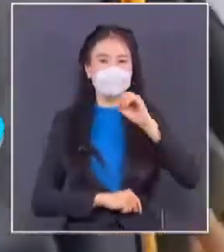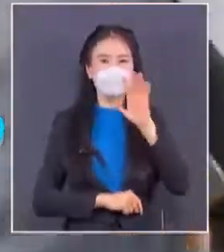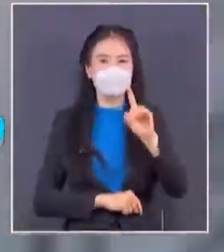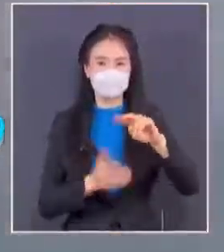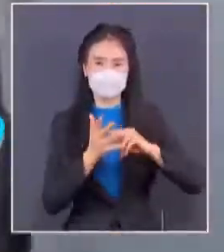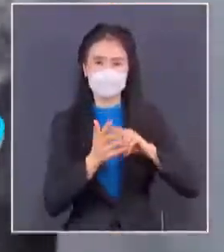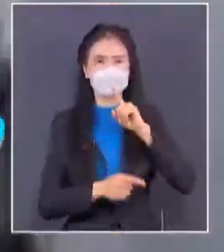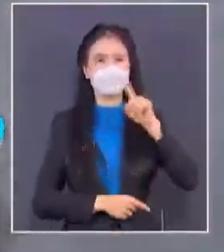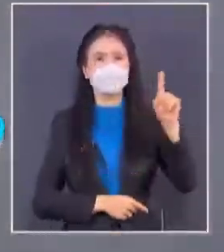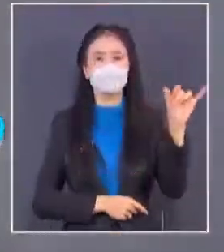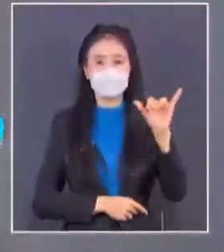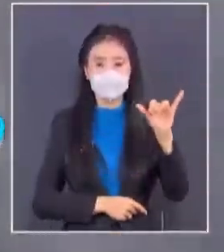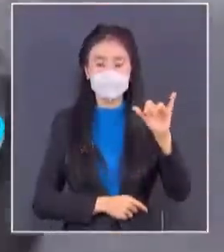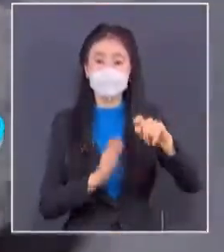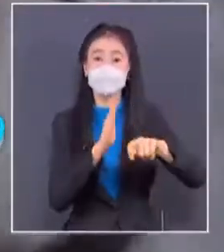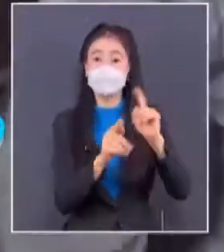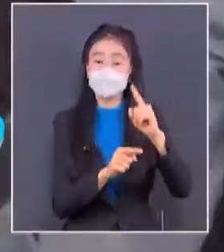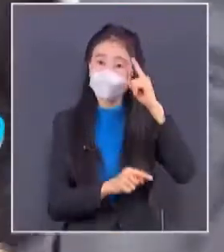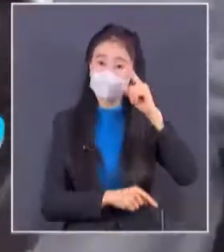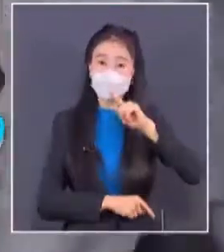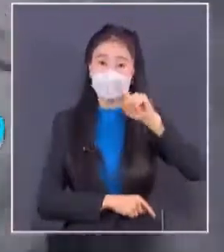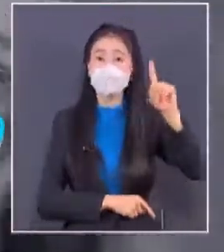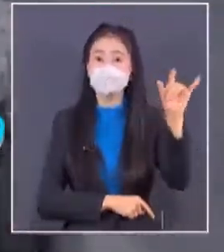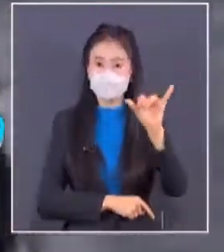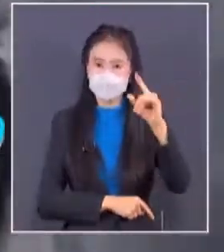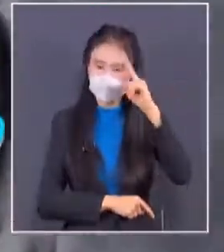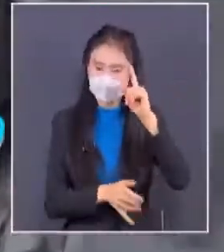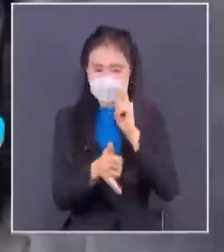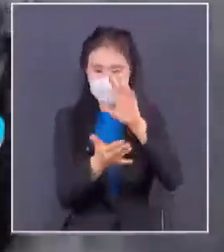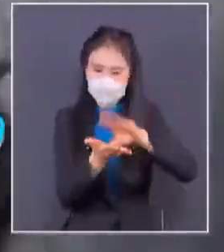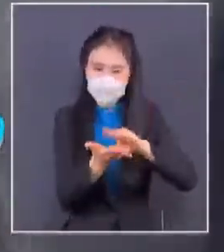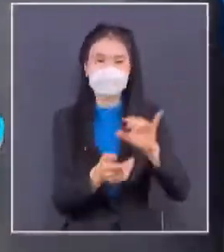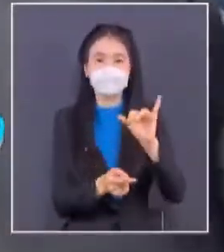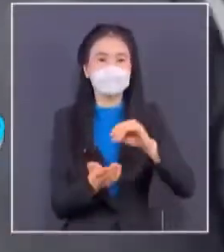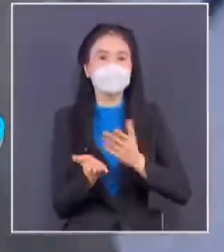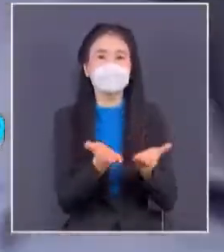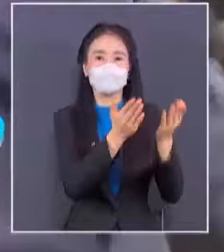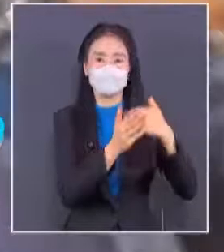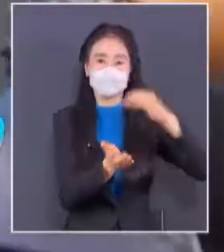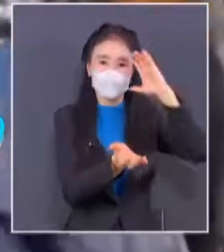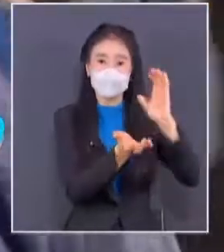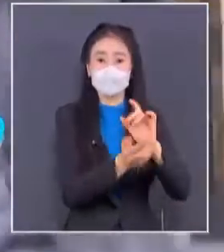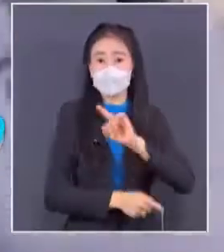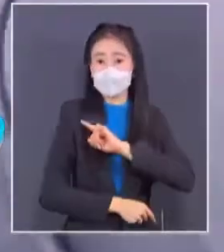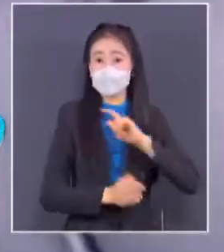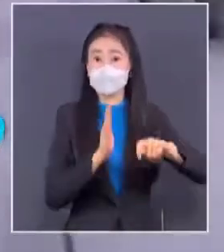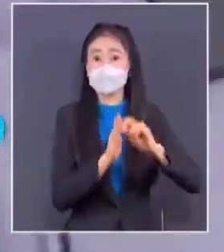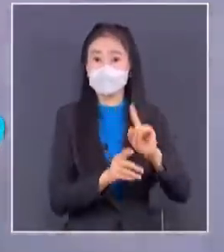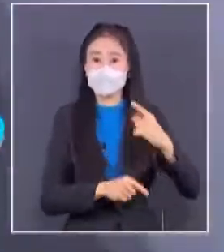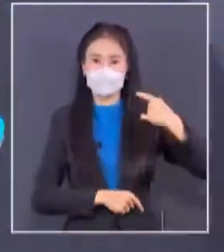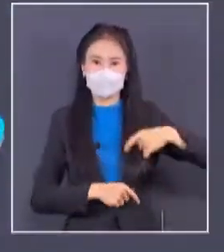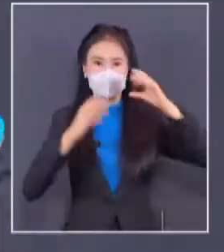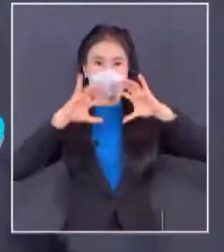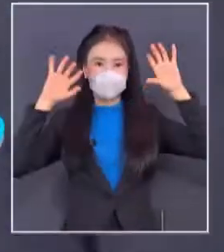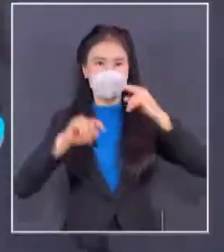ยังไม่สั่งฟ้องนะคะยังไม่มีการสั่งฟ้องข้อหาดังกล่าวพร้อมกับส่งตัวคืนให้กับตำรวจเนื่องจากพนักงานอัยการเนี่ยมองว่